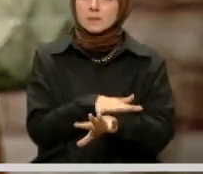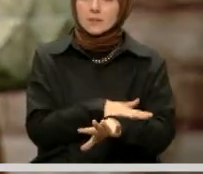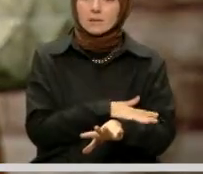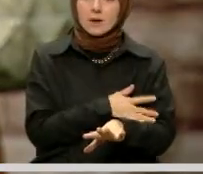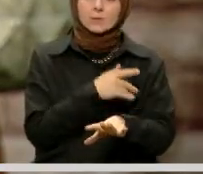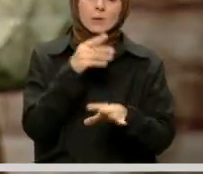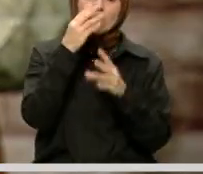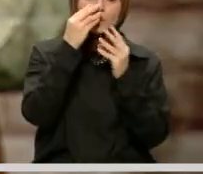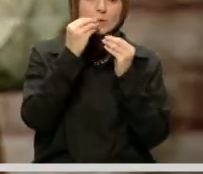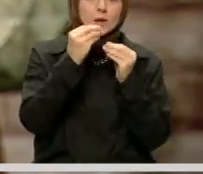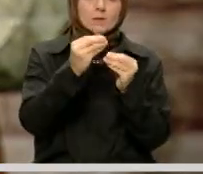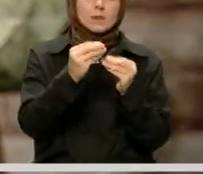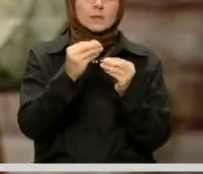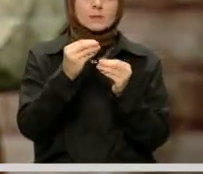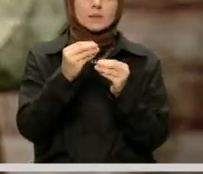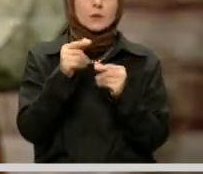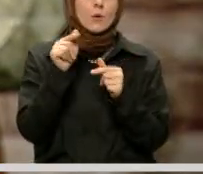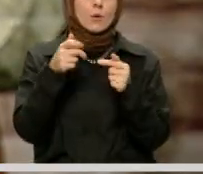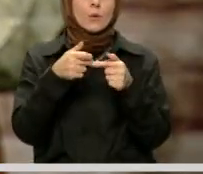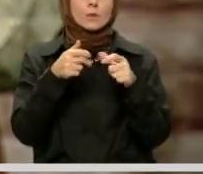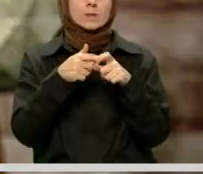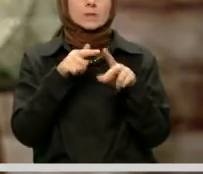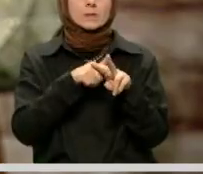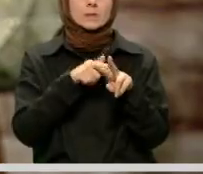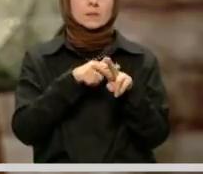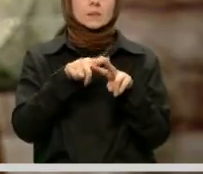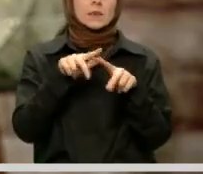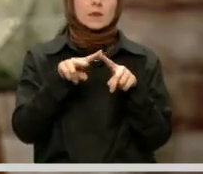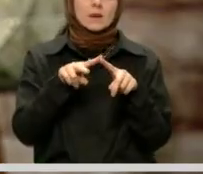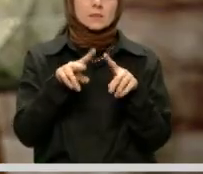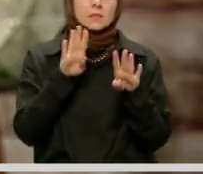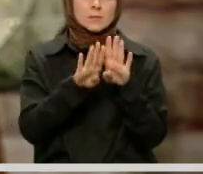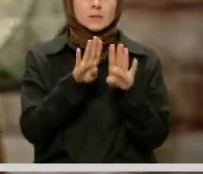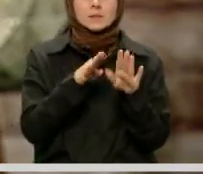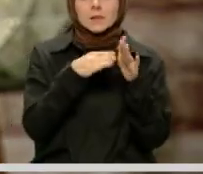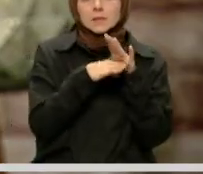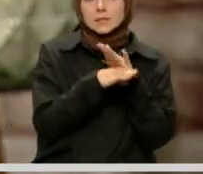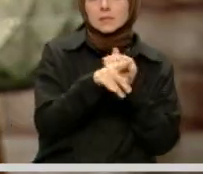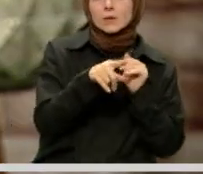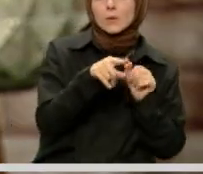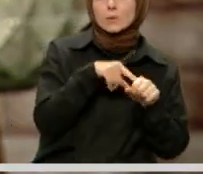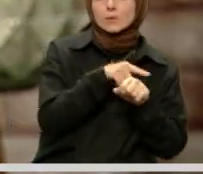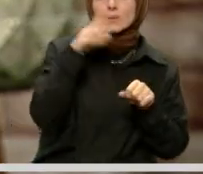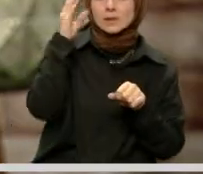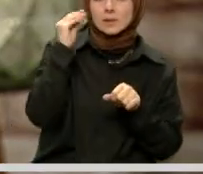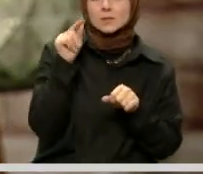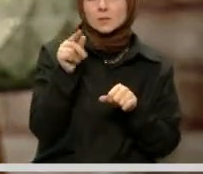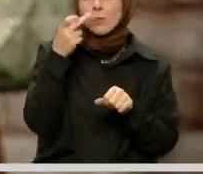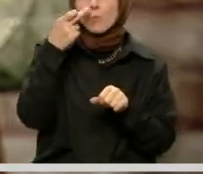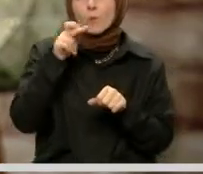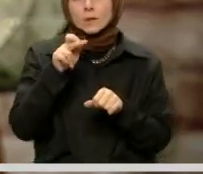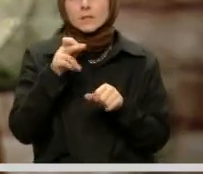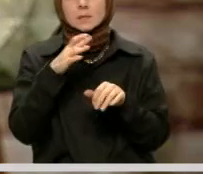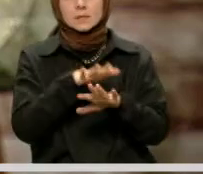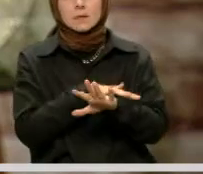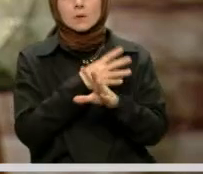Reyyan kapısından girebilirsek o zaman anlayıp idrak edeceğiz inşallah. İşte asıl o puanların ne kadar çok olduğunu orada